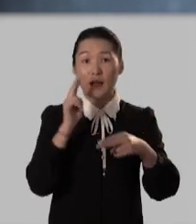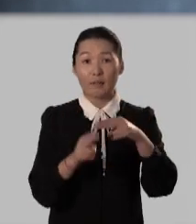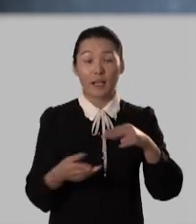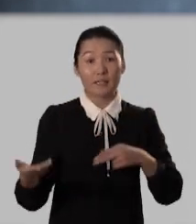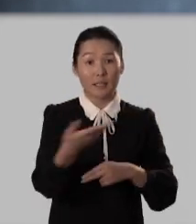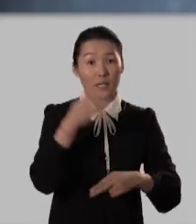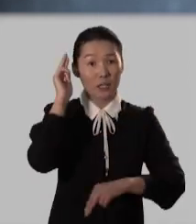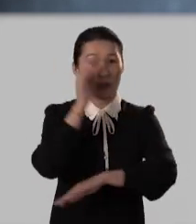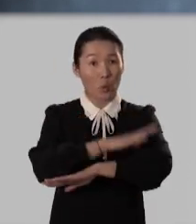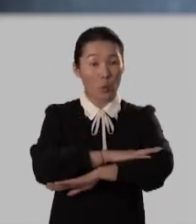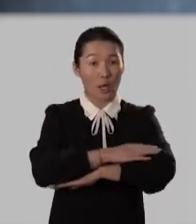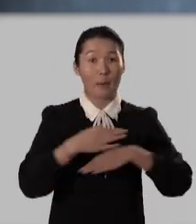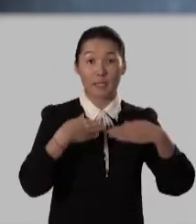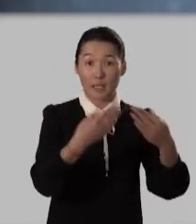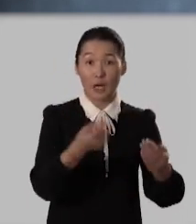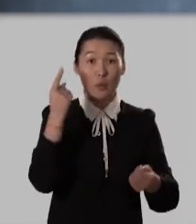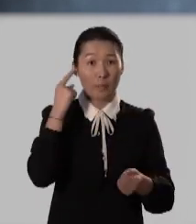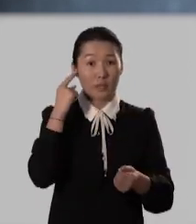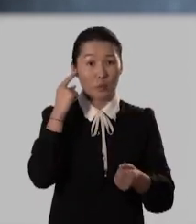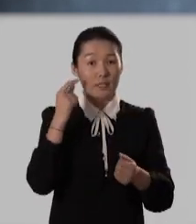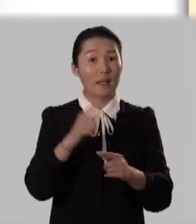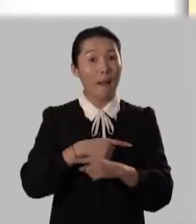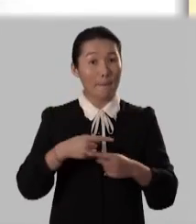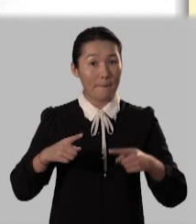предлагаю вам послушать одну замечательную песню